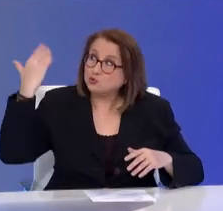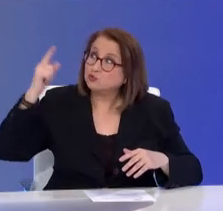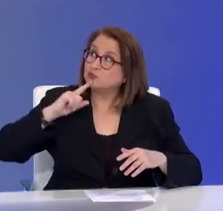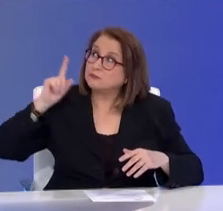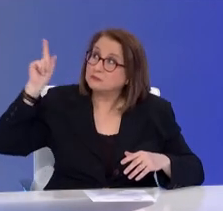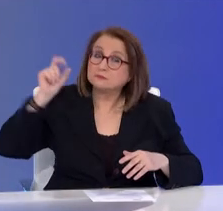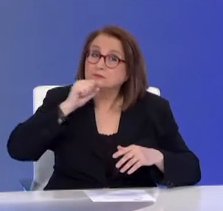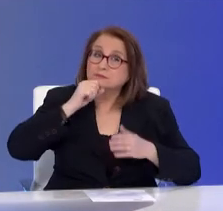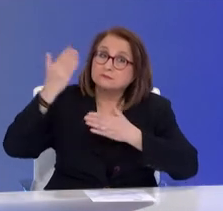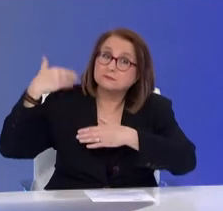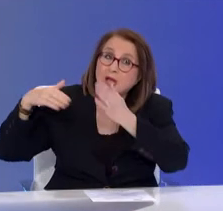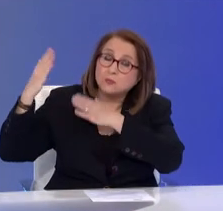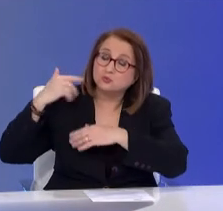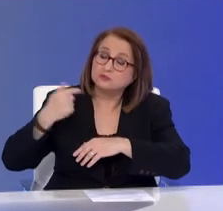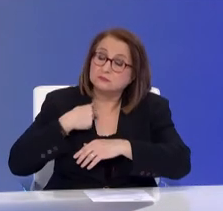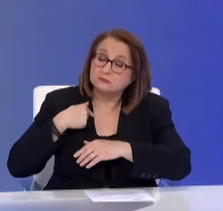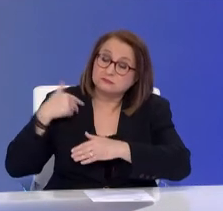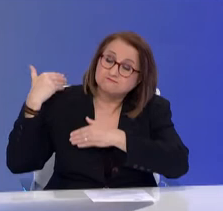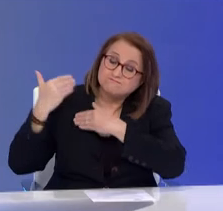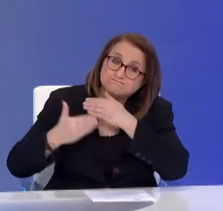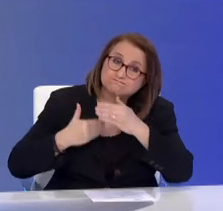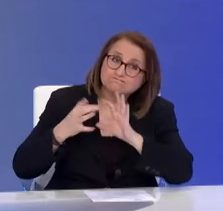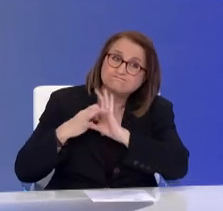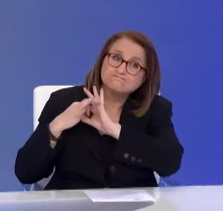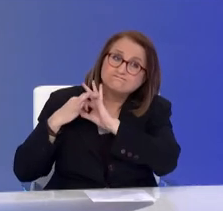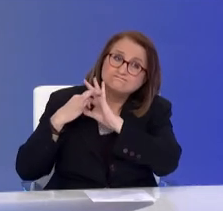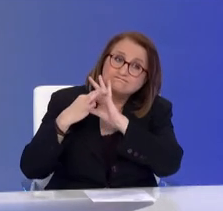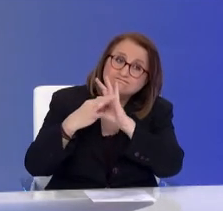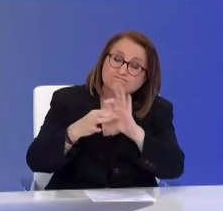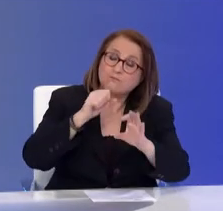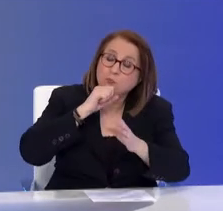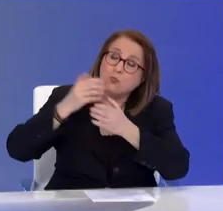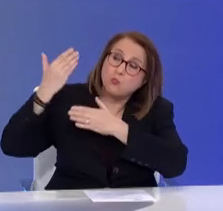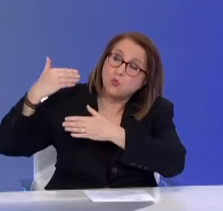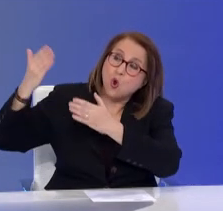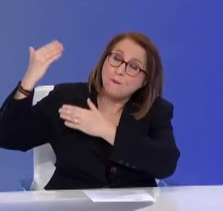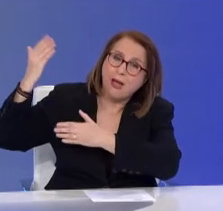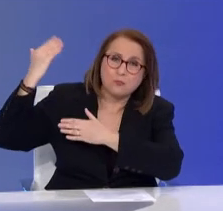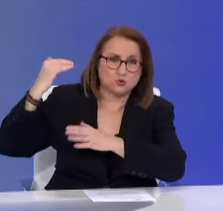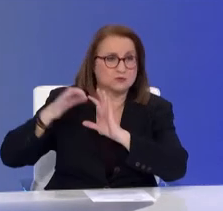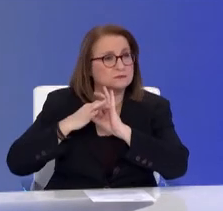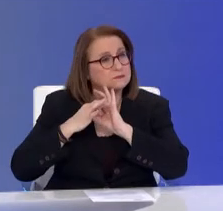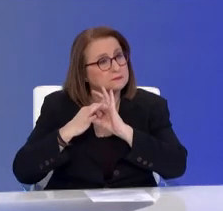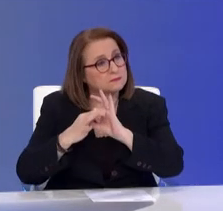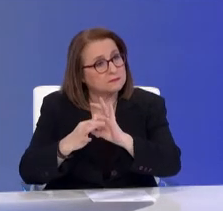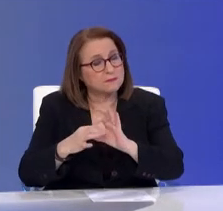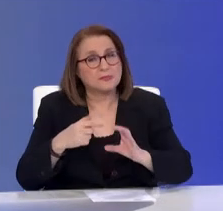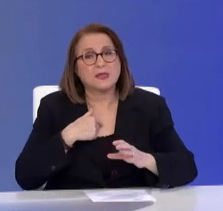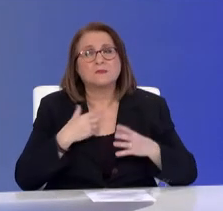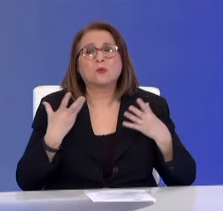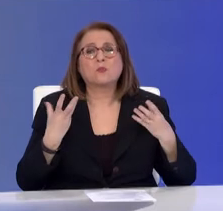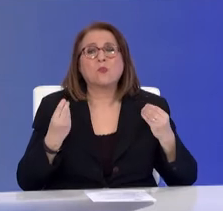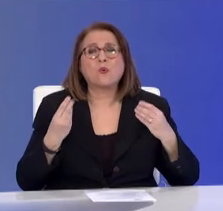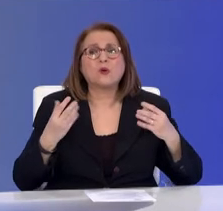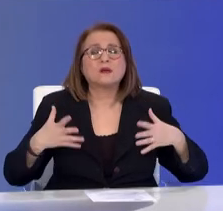του, όχι μόνο αυτού, αλλά και του προπάπου μου. Είμαι νιώθω υπερήφανος λοιπόν που μπορώ να